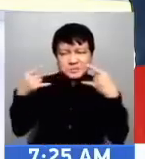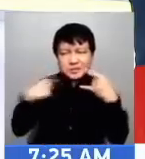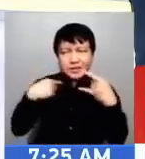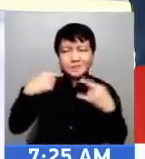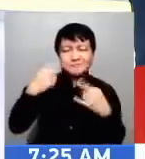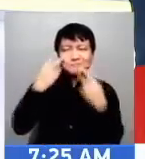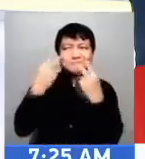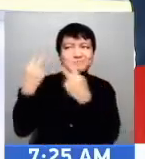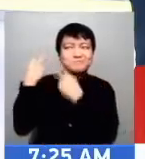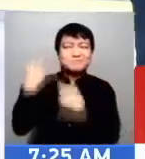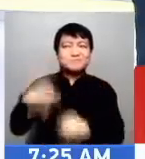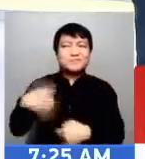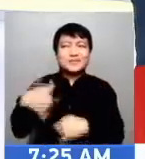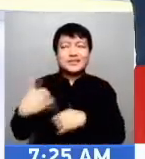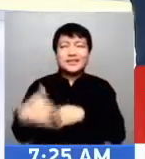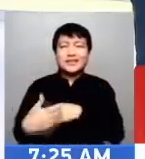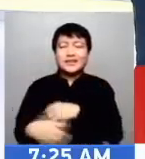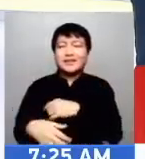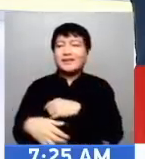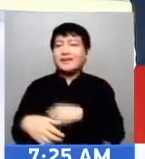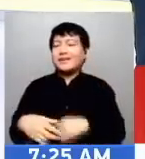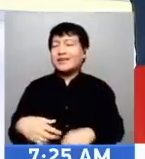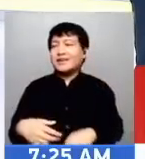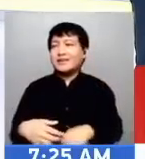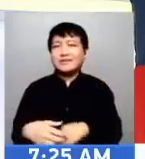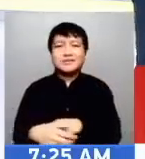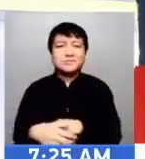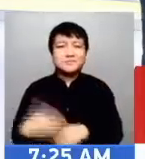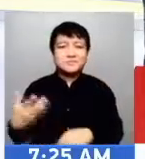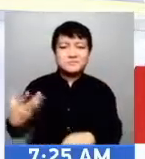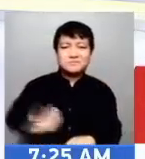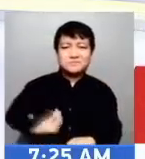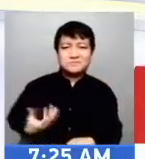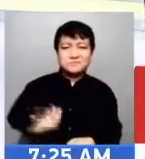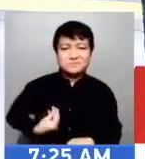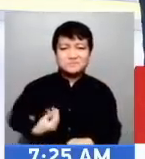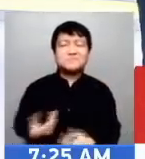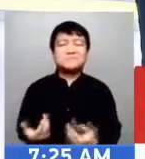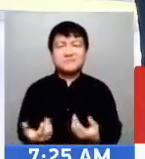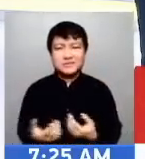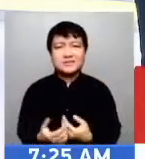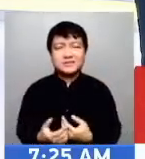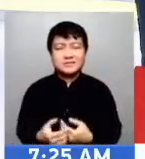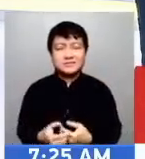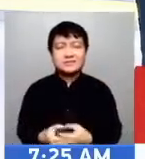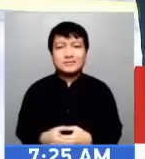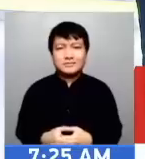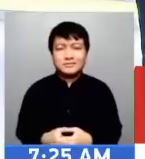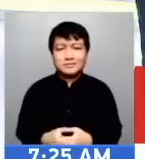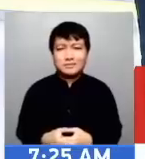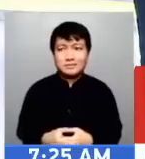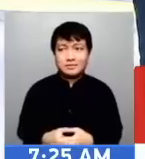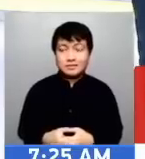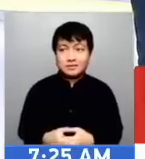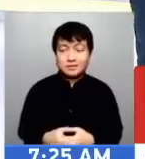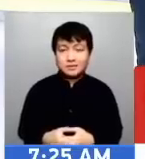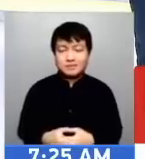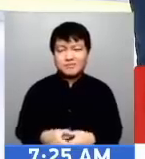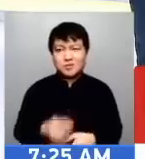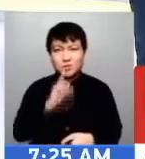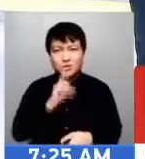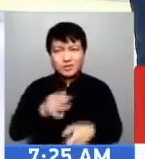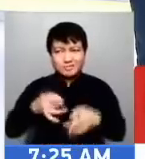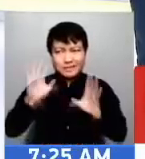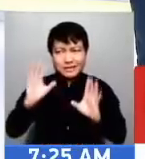Pag nakakakita ka ng laki pondo, biro mo. Lahat tayo ay nanganganib eh. Nagnakaw pa yung iba. Maganda niya na eh, kung makakatulong ito